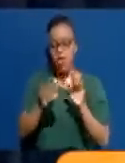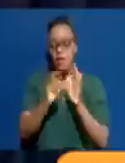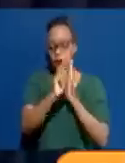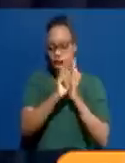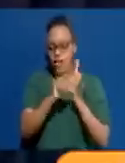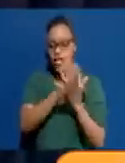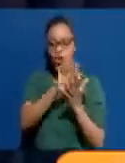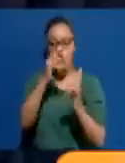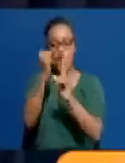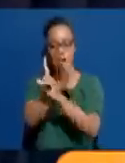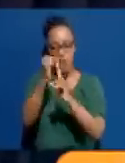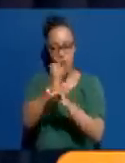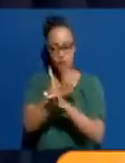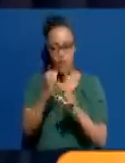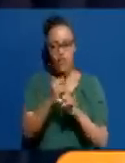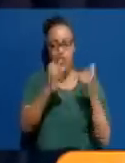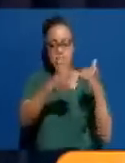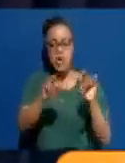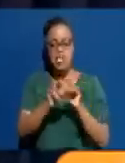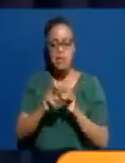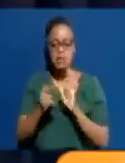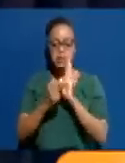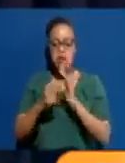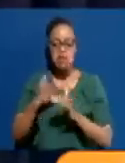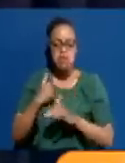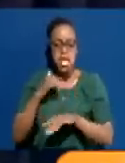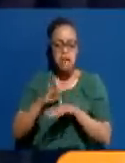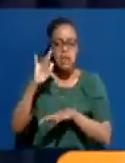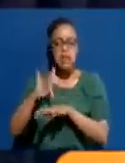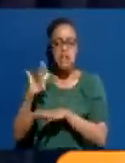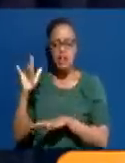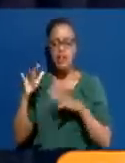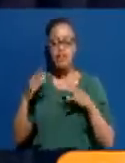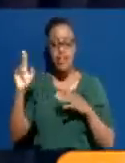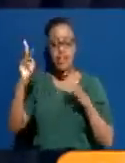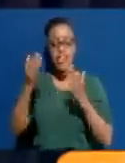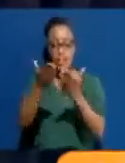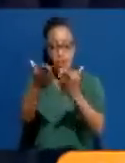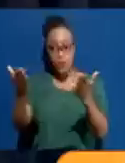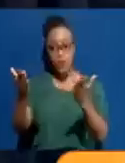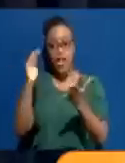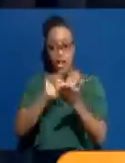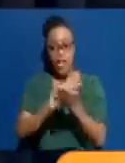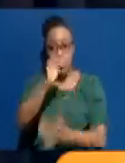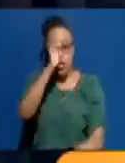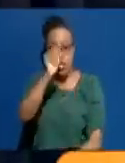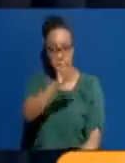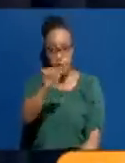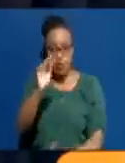violence and then trying to play victim, the people of Kenya will once more ignore you.